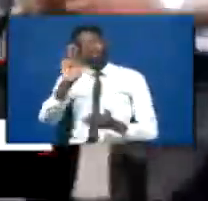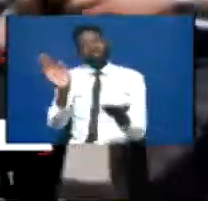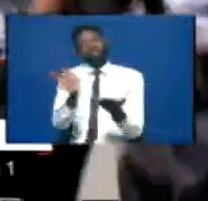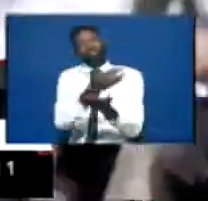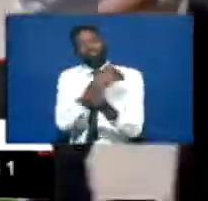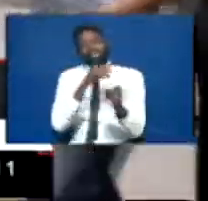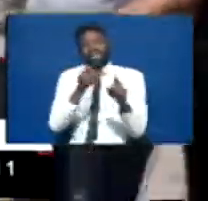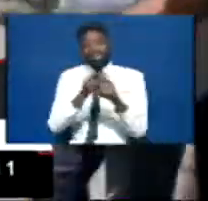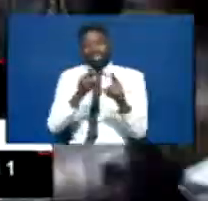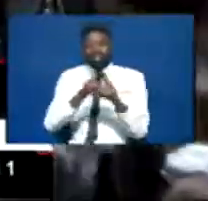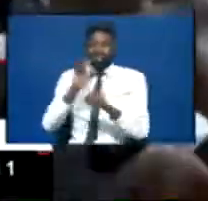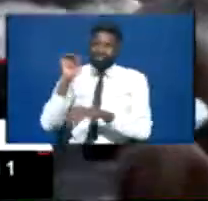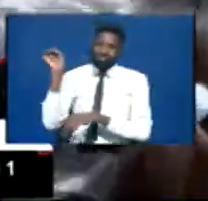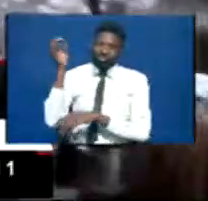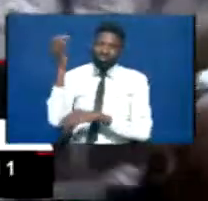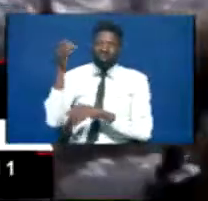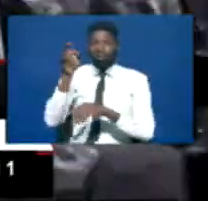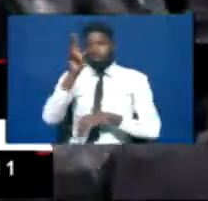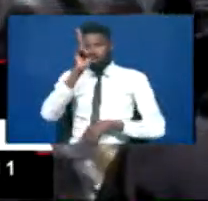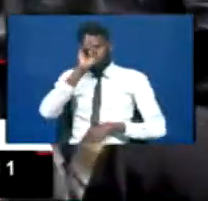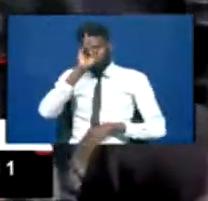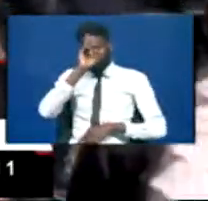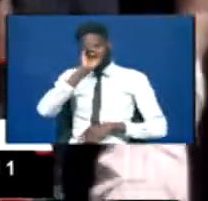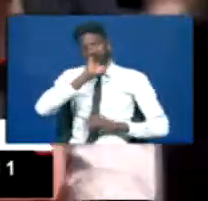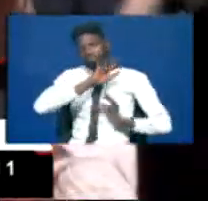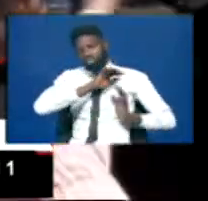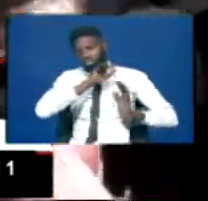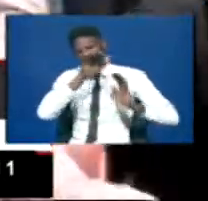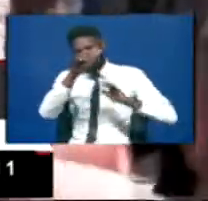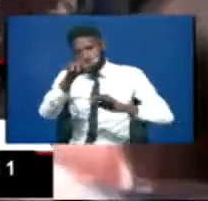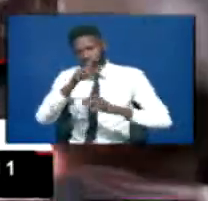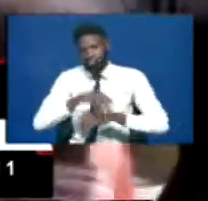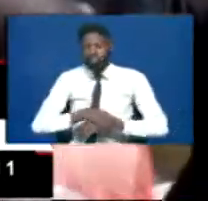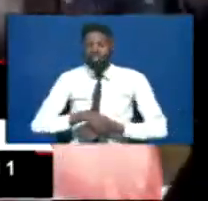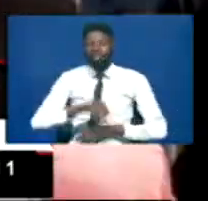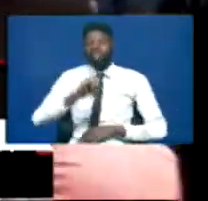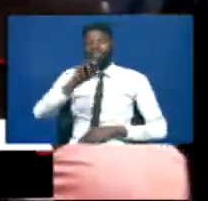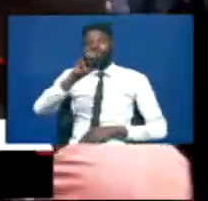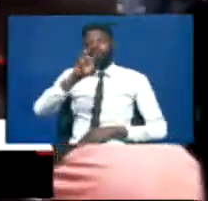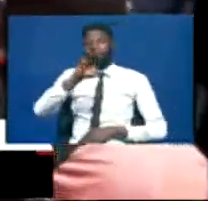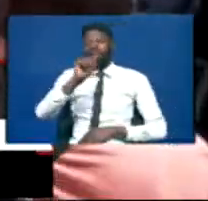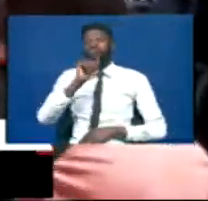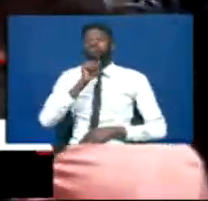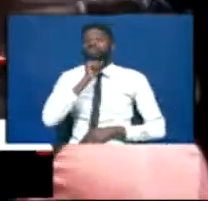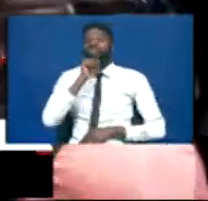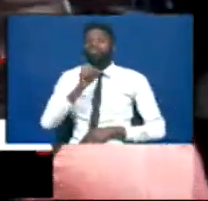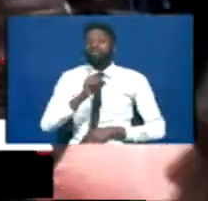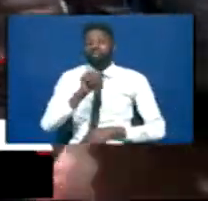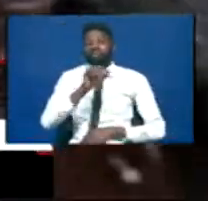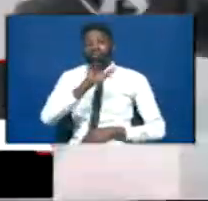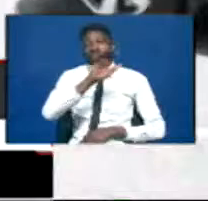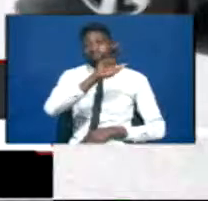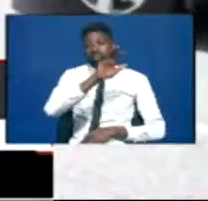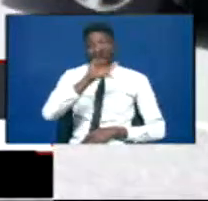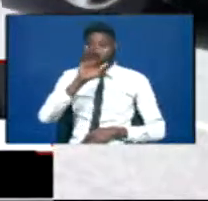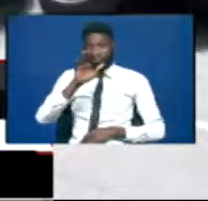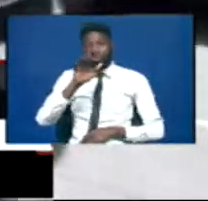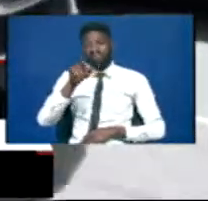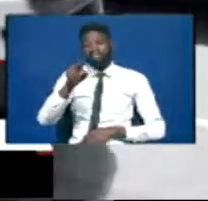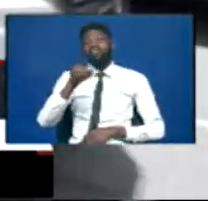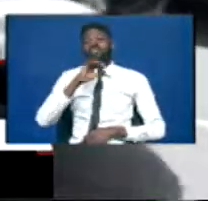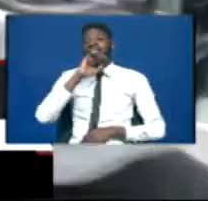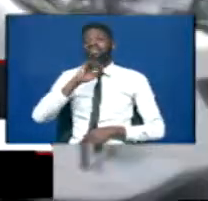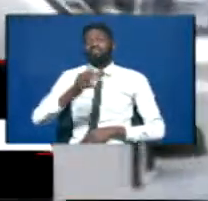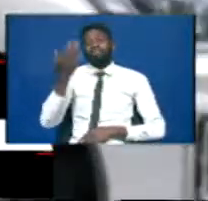doria wakiwasili kwenye eneo hilo. Mera wa umri miaka 55 alikuwa mwanawe rais wa zamani wa Jamhuri ya Dominican,